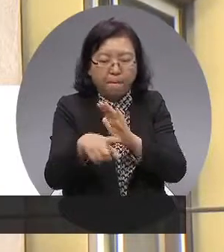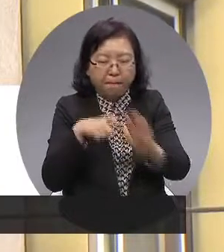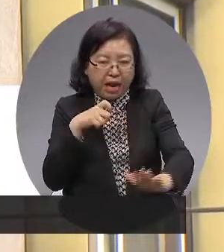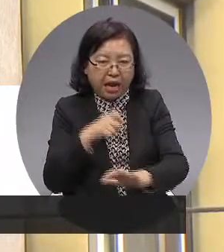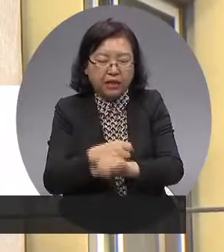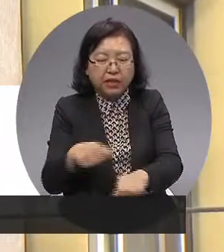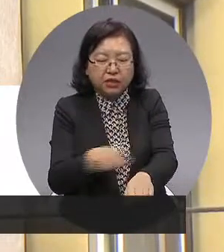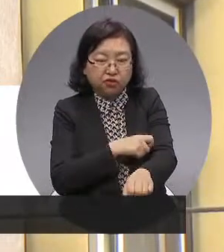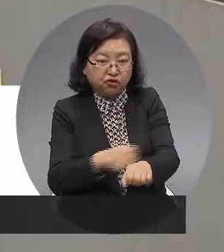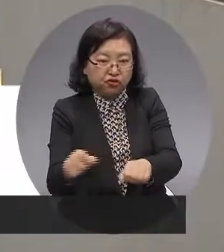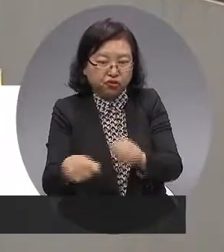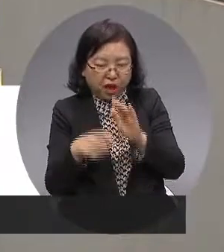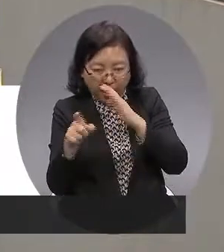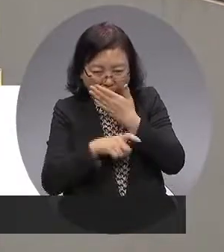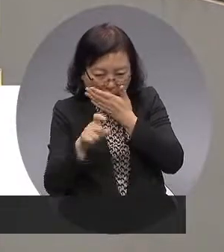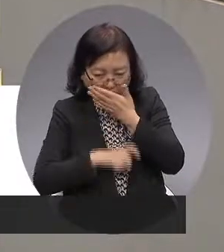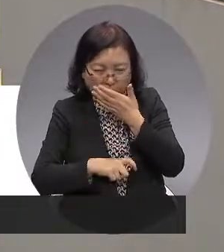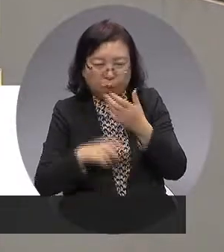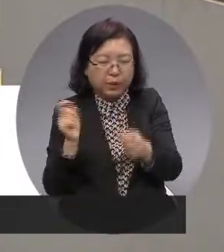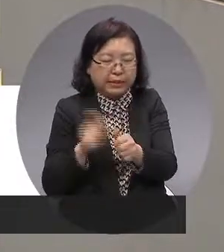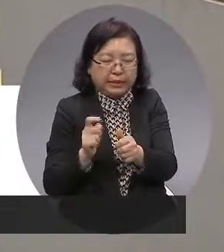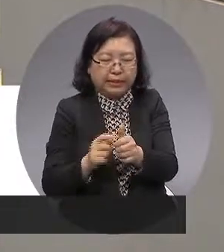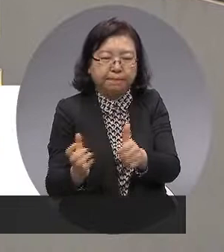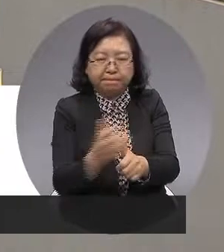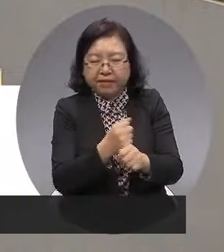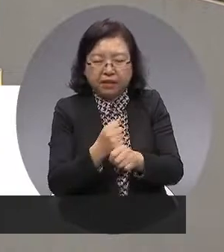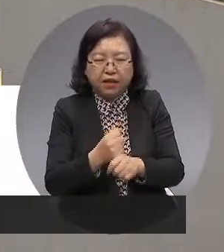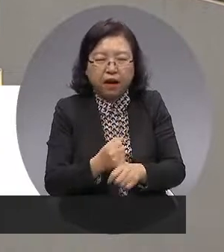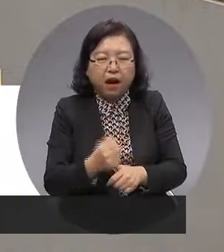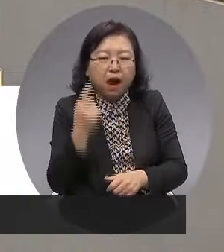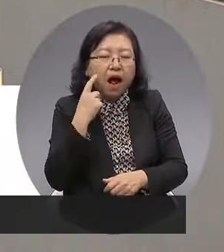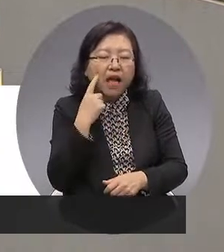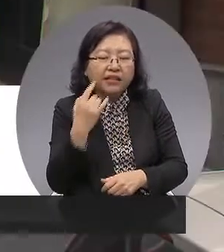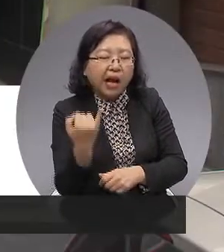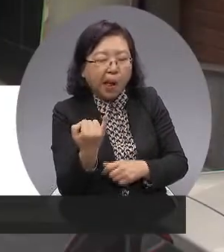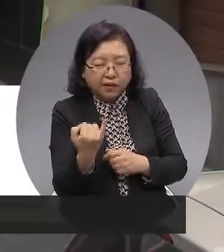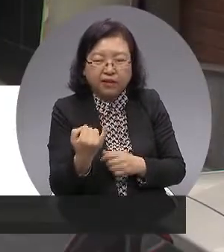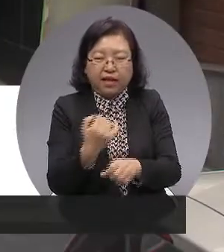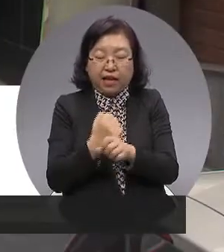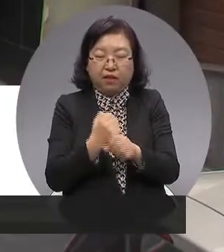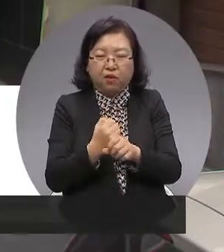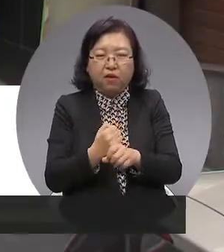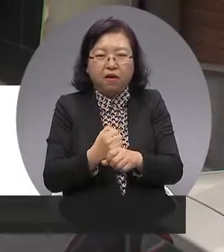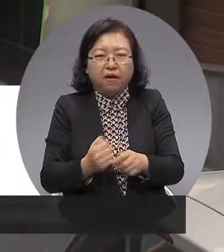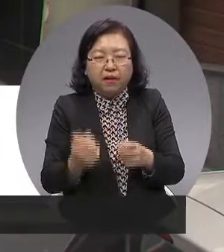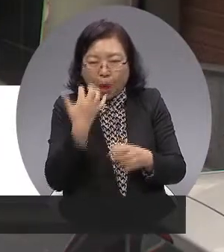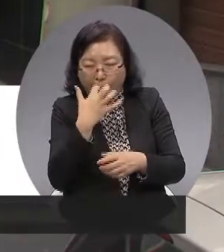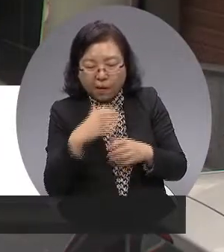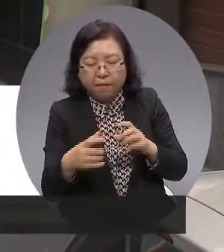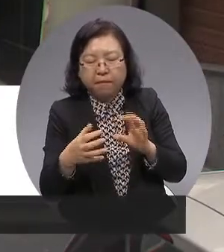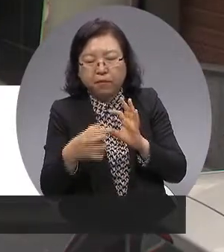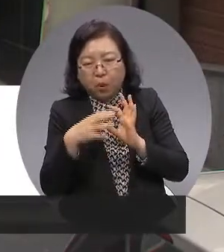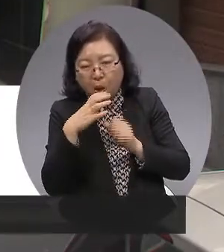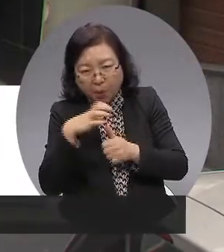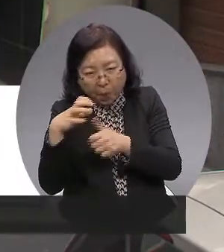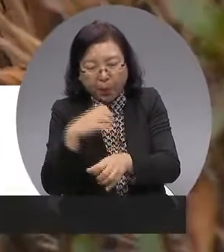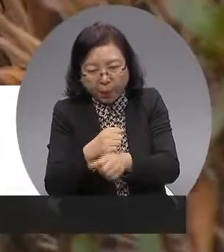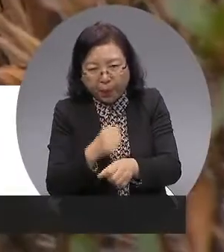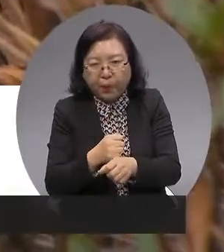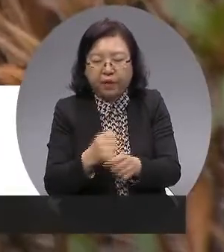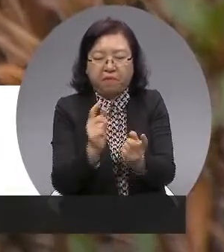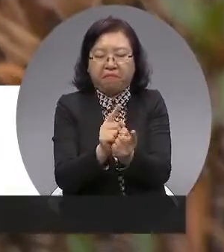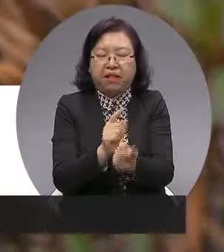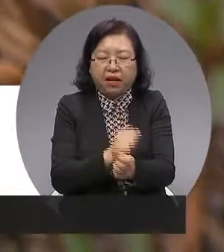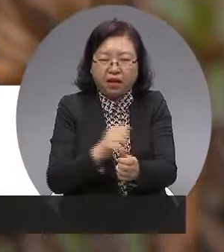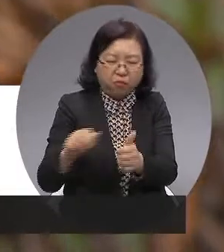긴급 체포됐습니다. 여성인 척 속이고 조건 만남을 하자며 피해 남성을 모텔로 유인했는데 CCTV로 폭행을